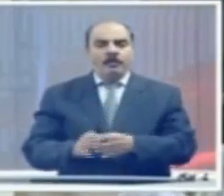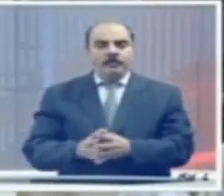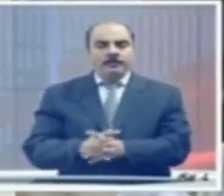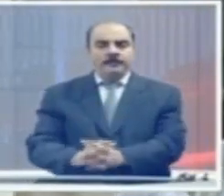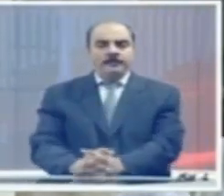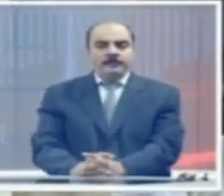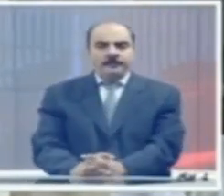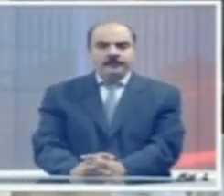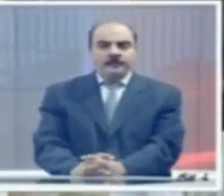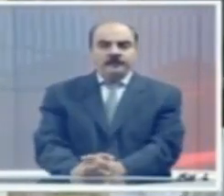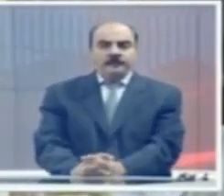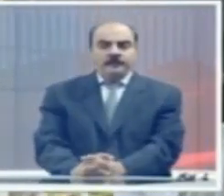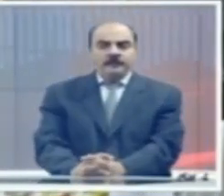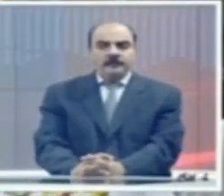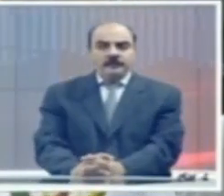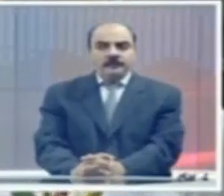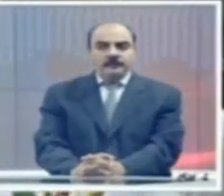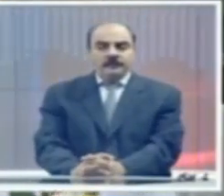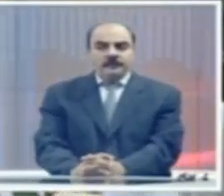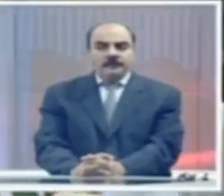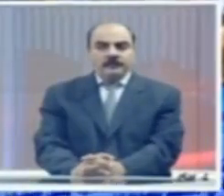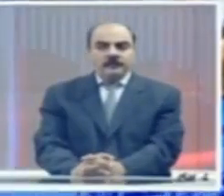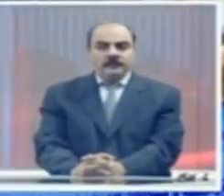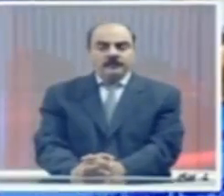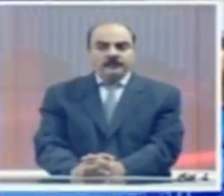2.24 مليار جنيه.